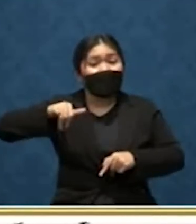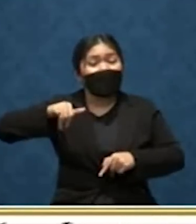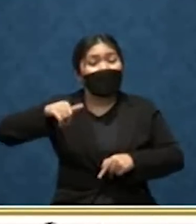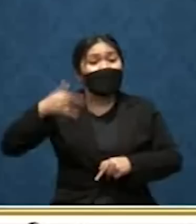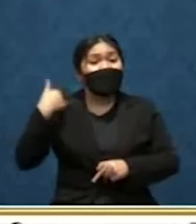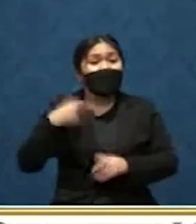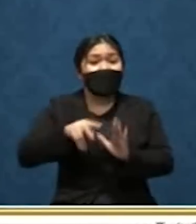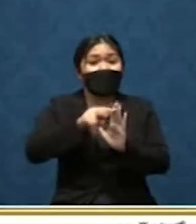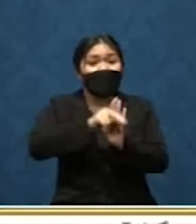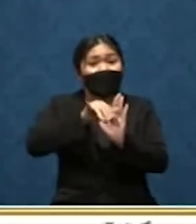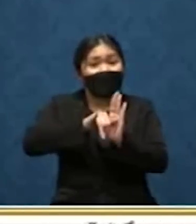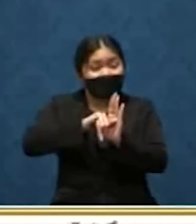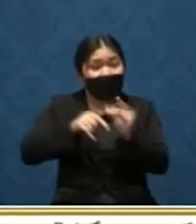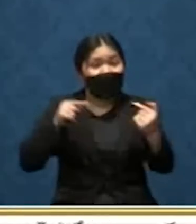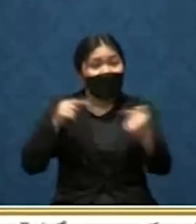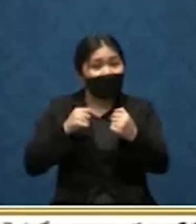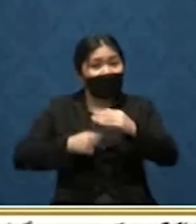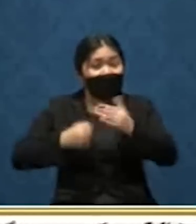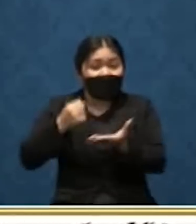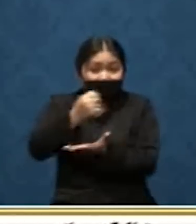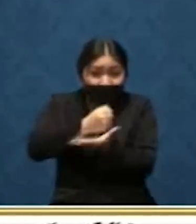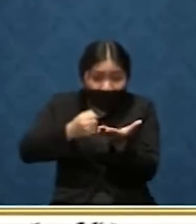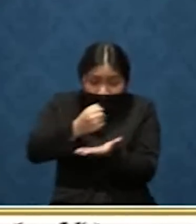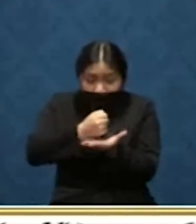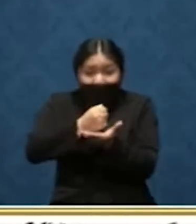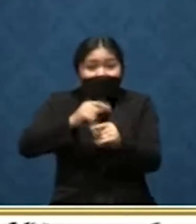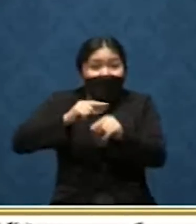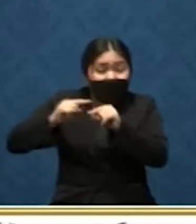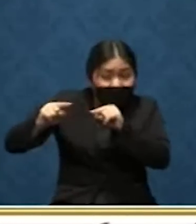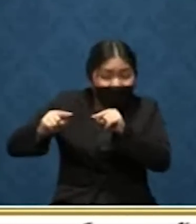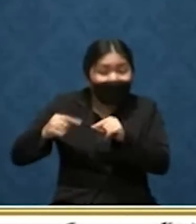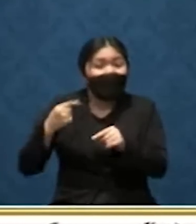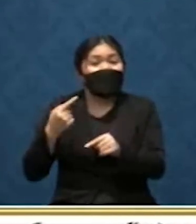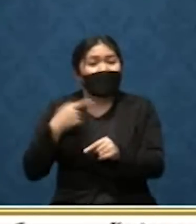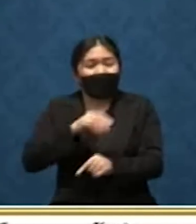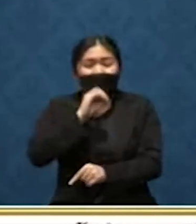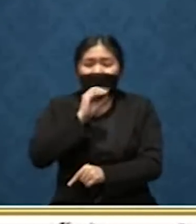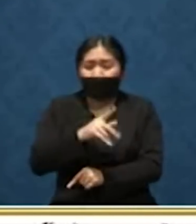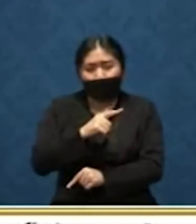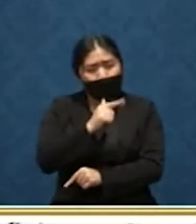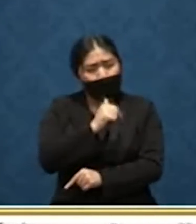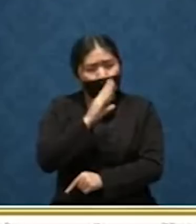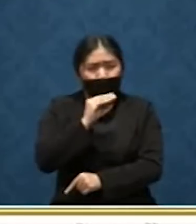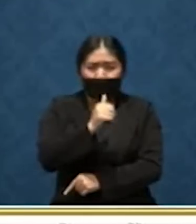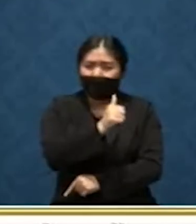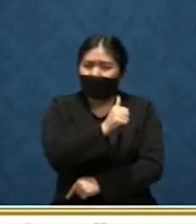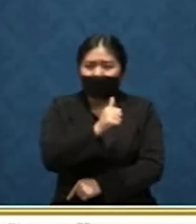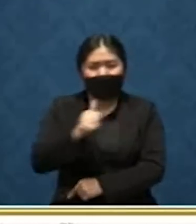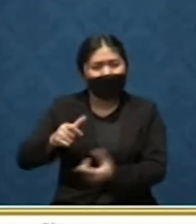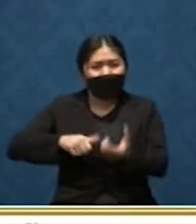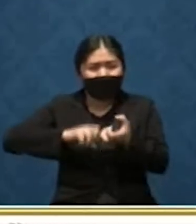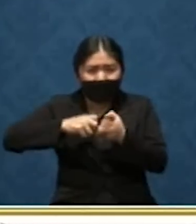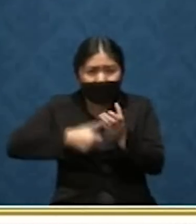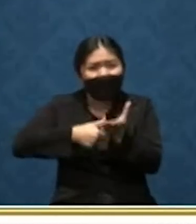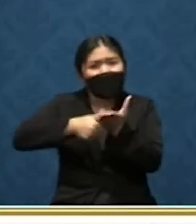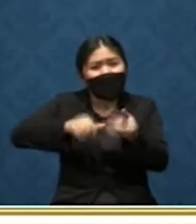งนโยบายเกี่ยวกับการปราบปรามยาเสบตดขามชาติ พูดเสียดิบดี ว่าจะแก้ไขปัหาย